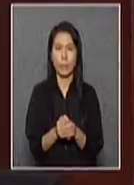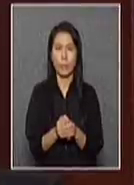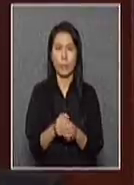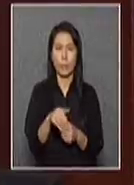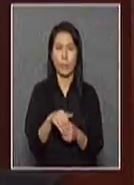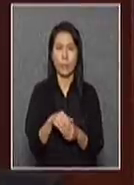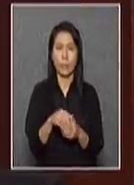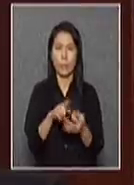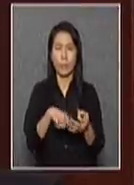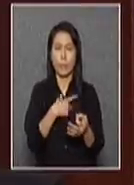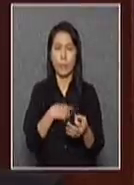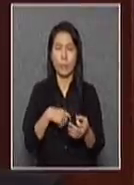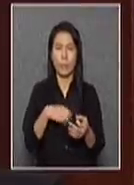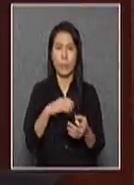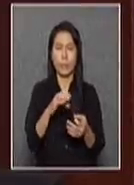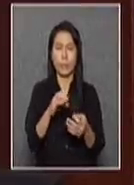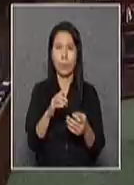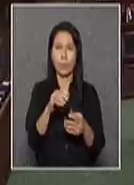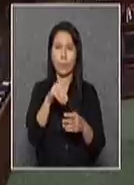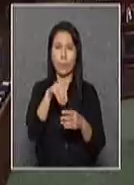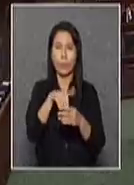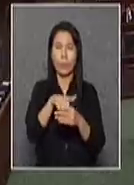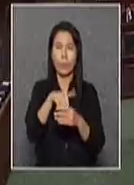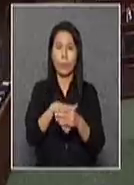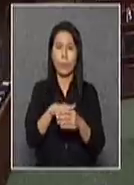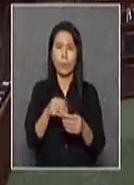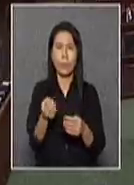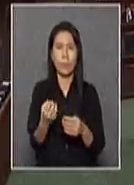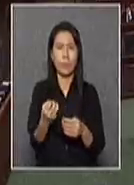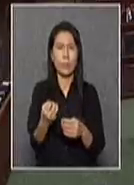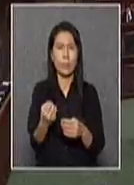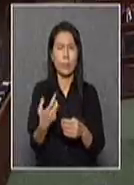陳志全議員，請你表決。 得係咁斬啊！